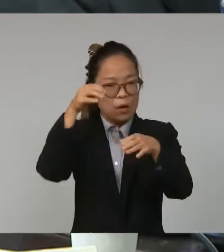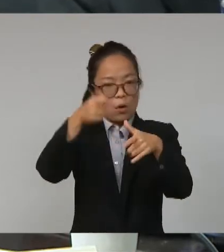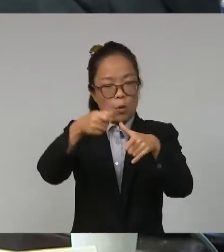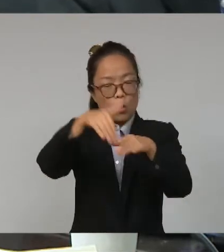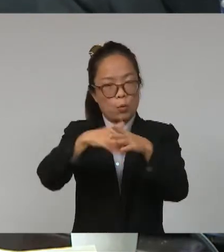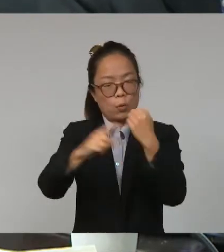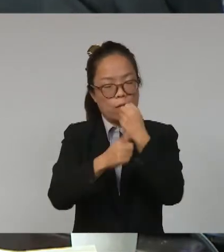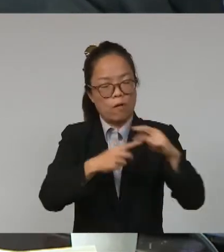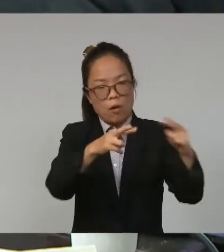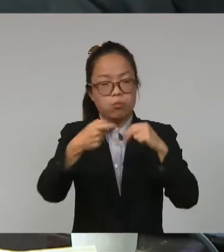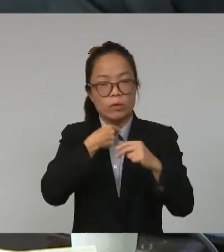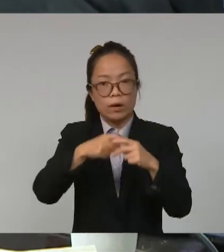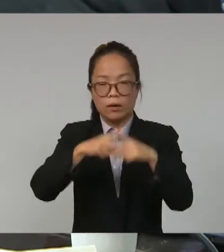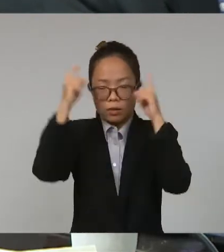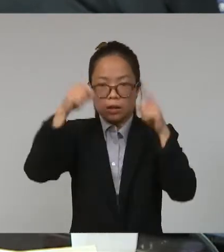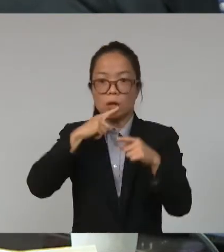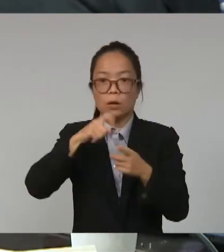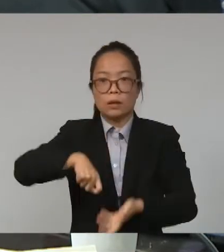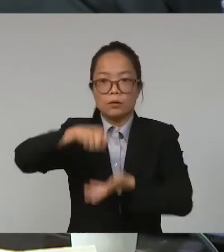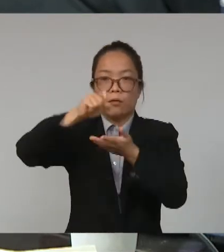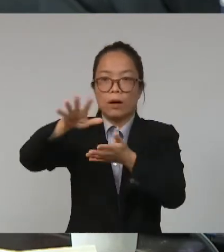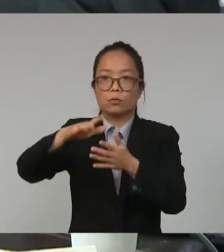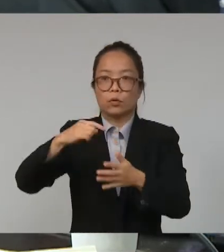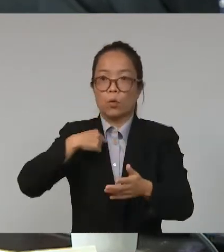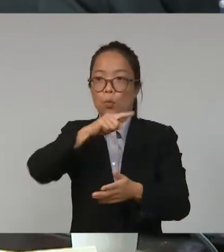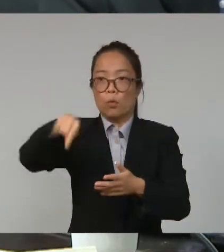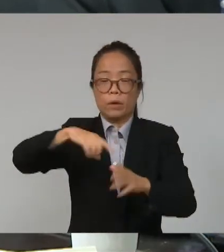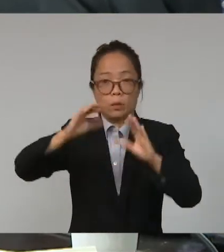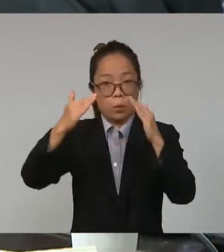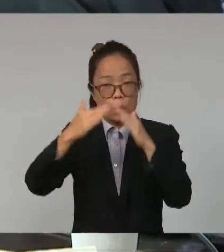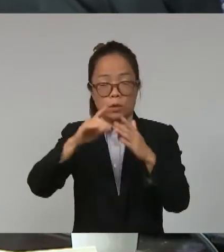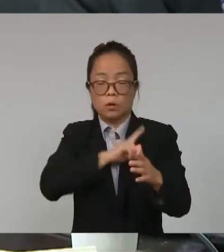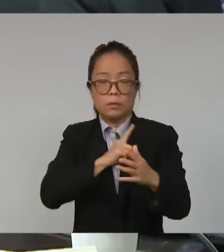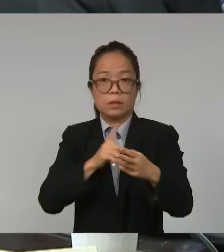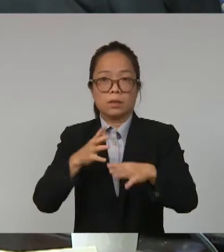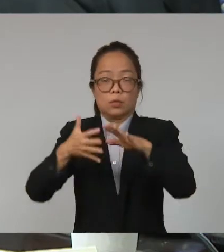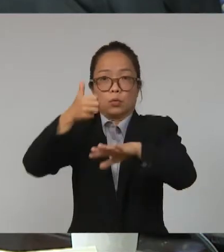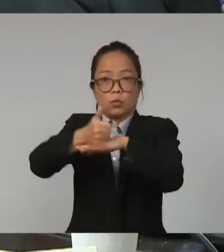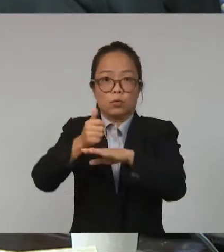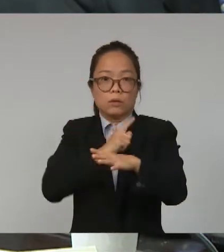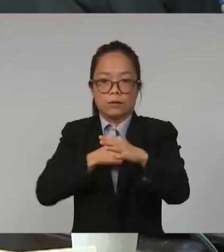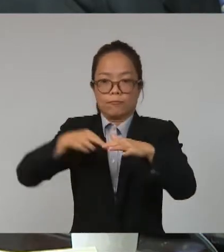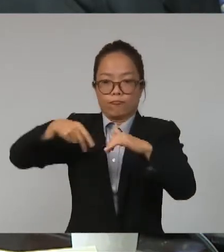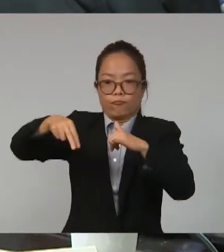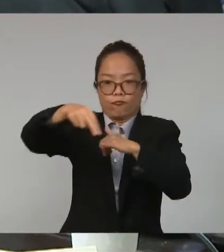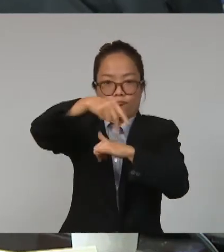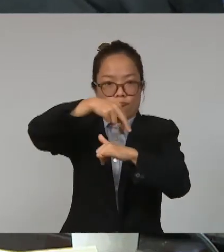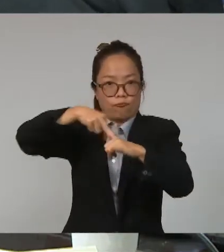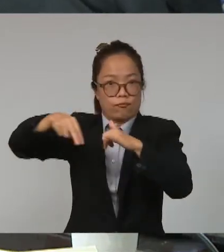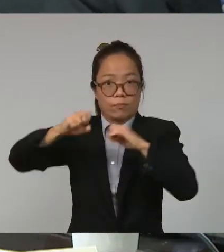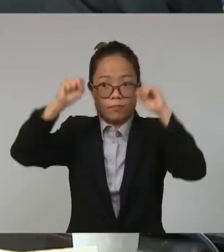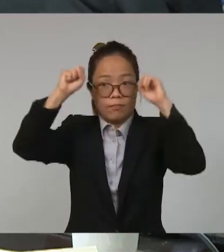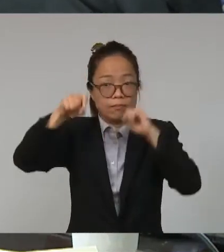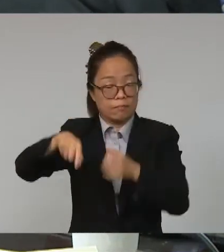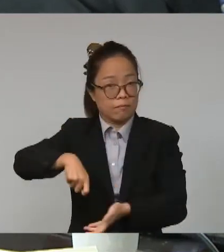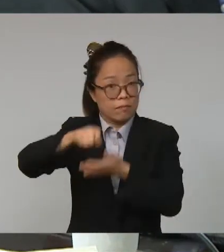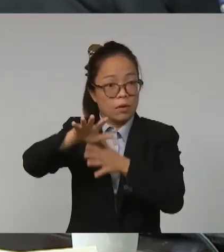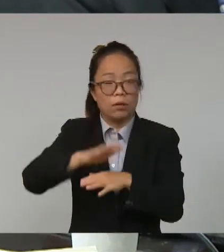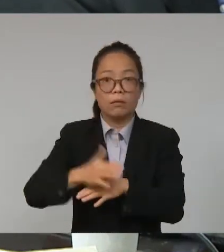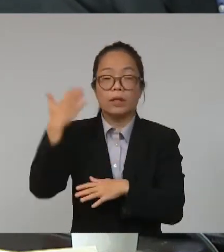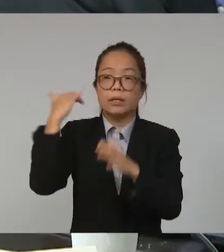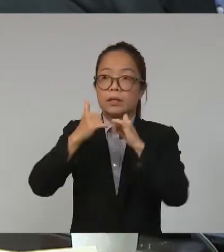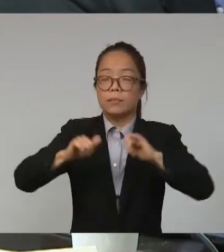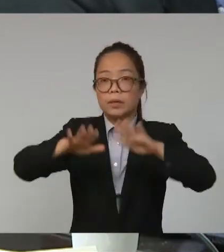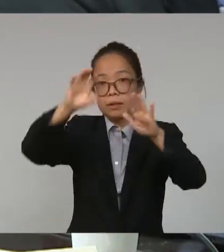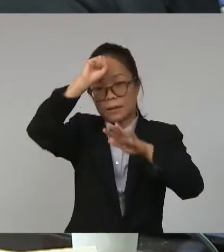起了“咱的国家，咱做主”的环岛千里苦行的运动。过去民进党在